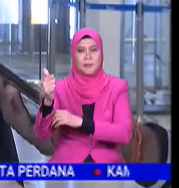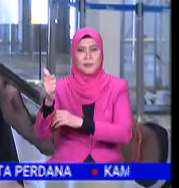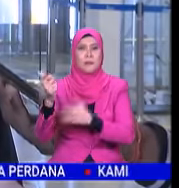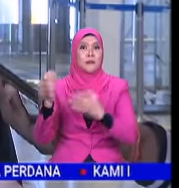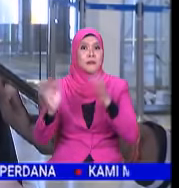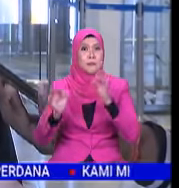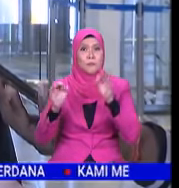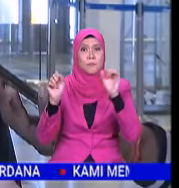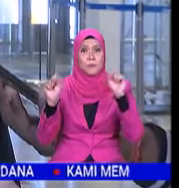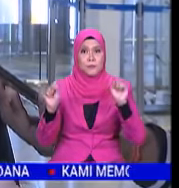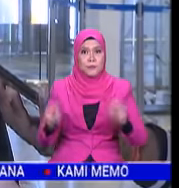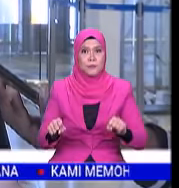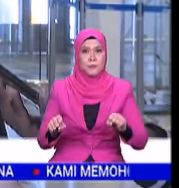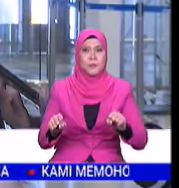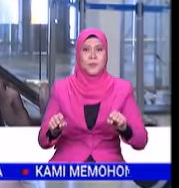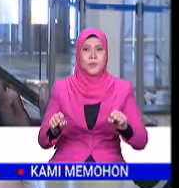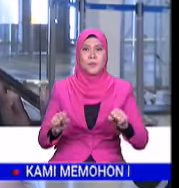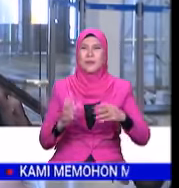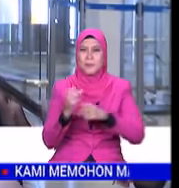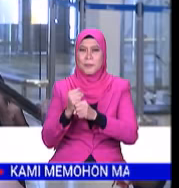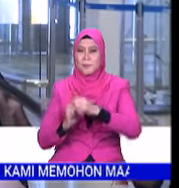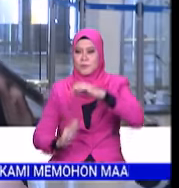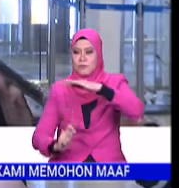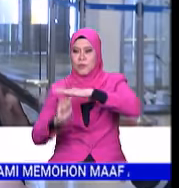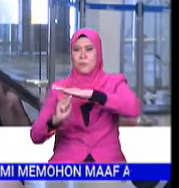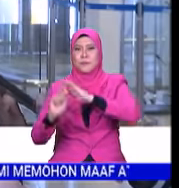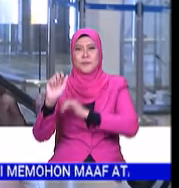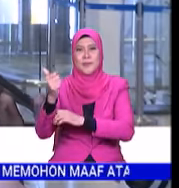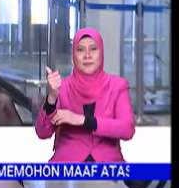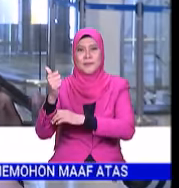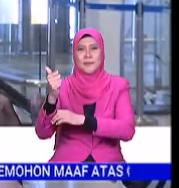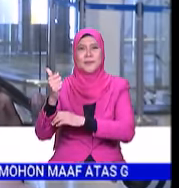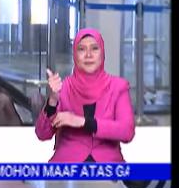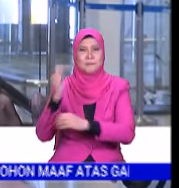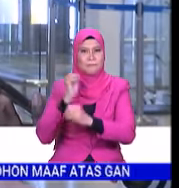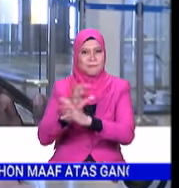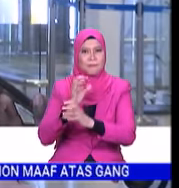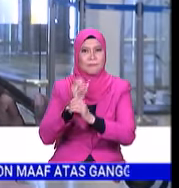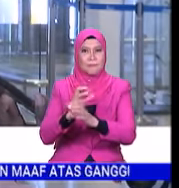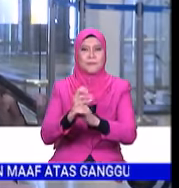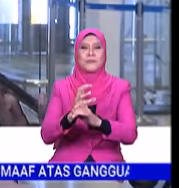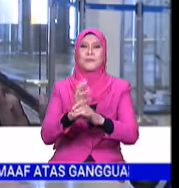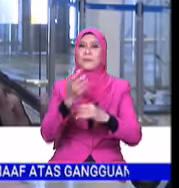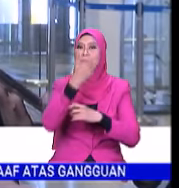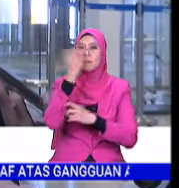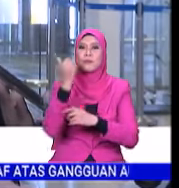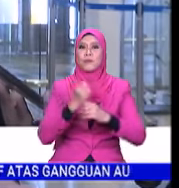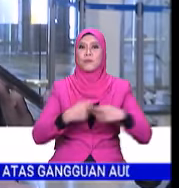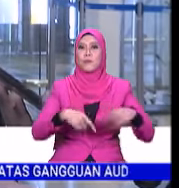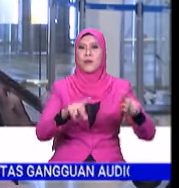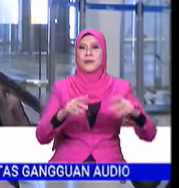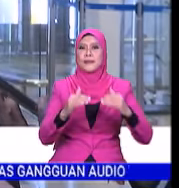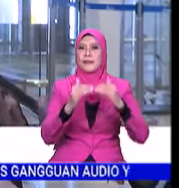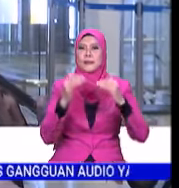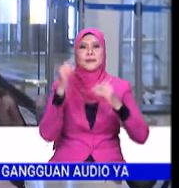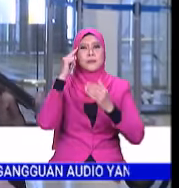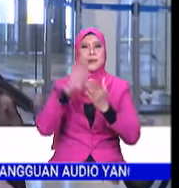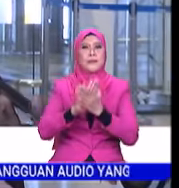kalau boleh dalam lingkungan top 10 lah. Sebab apa yang mereka usahakan. Kerana peluang sama kata saya